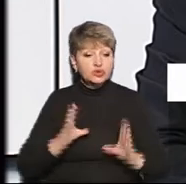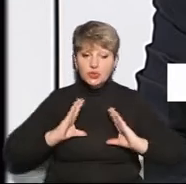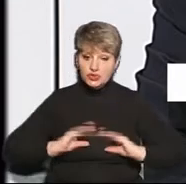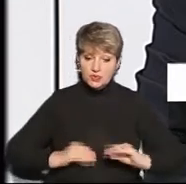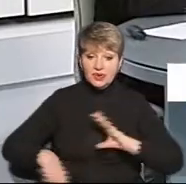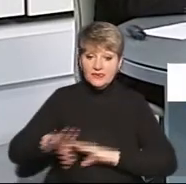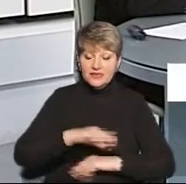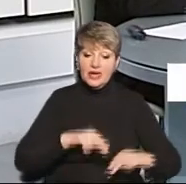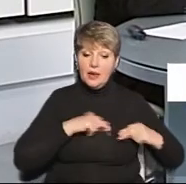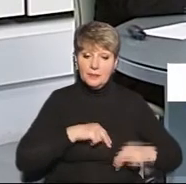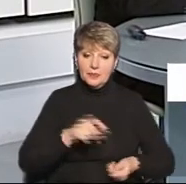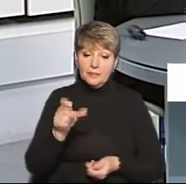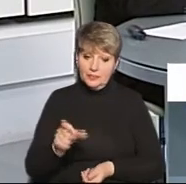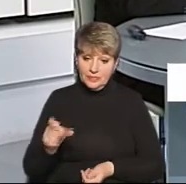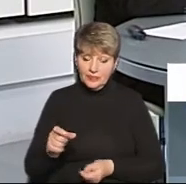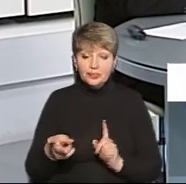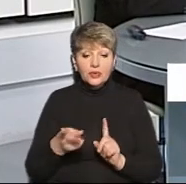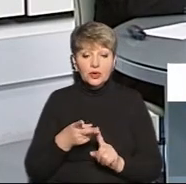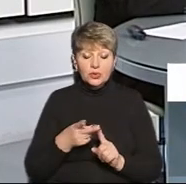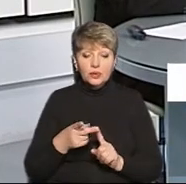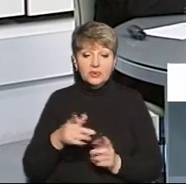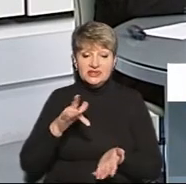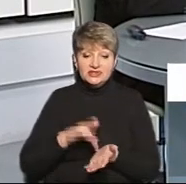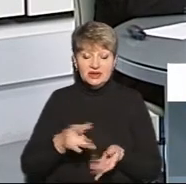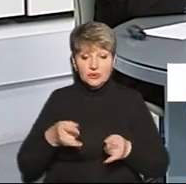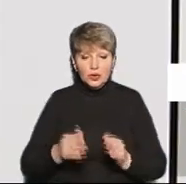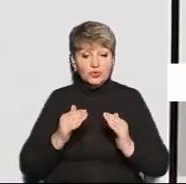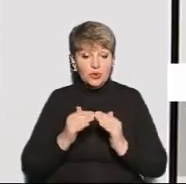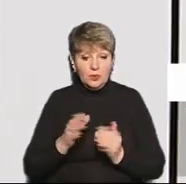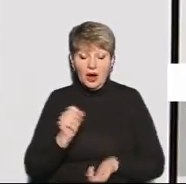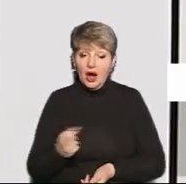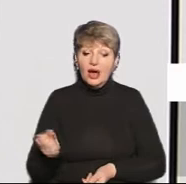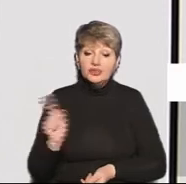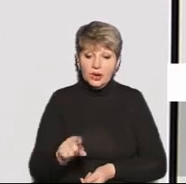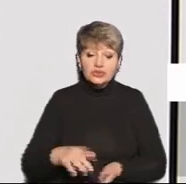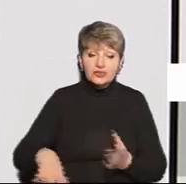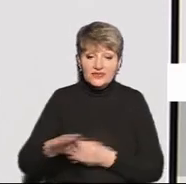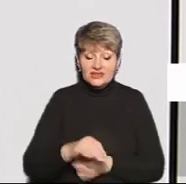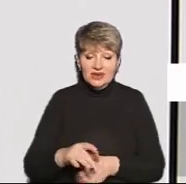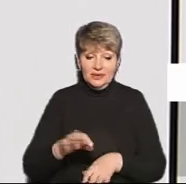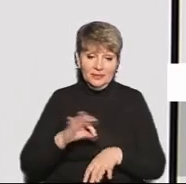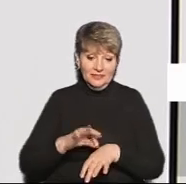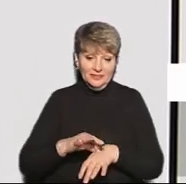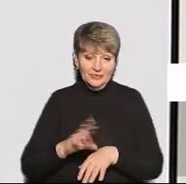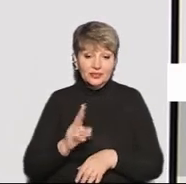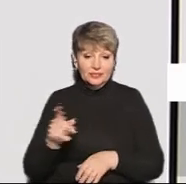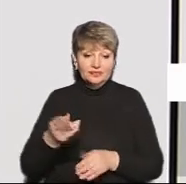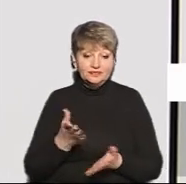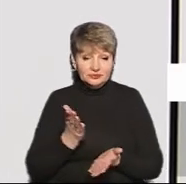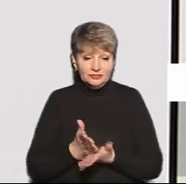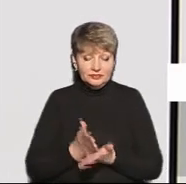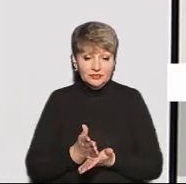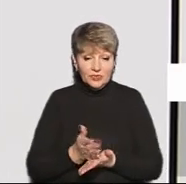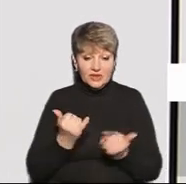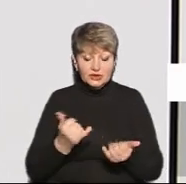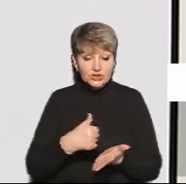всіх працівників другого центру пологового нашого будинку, а також всіх пацієнтів. Ті пацієнти, які сьогодні